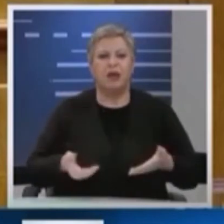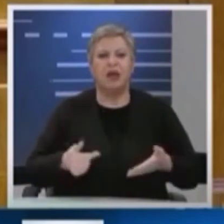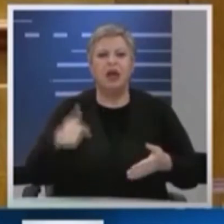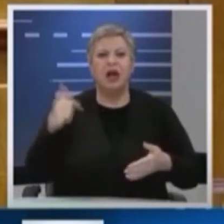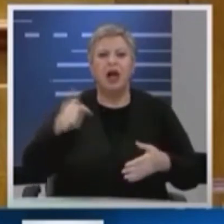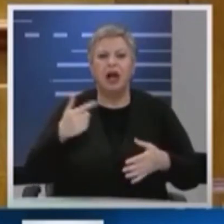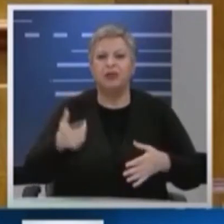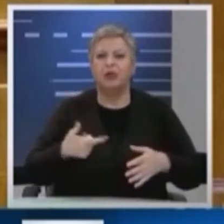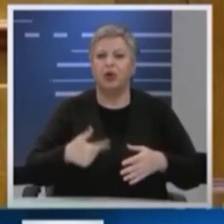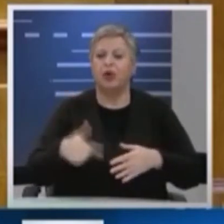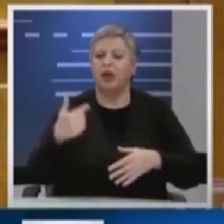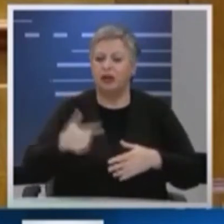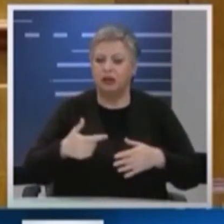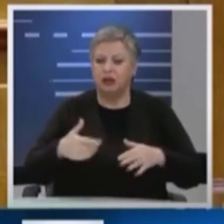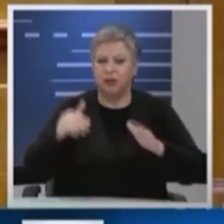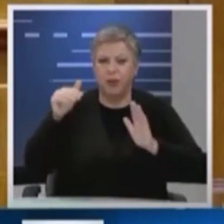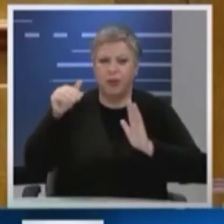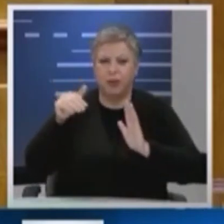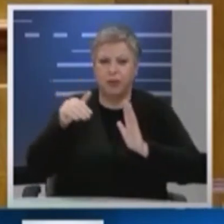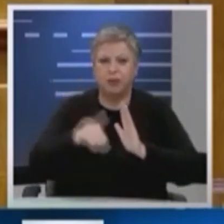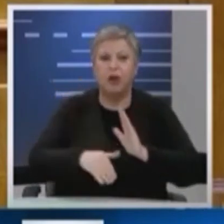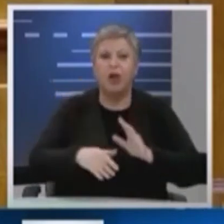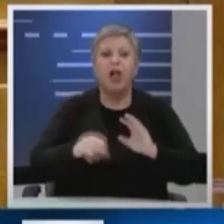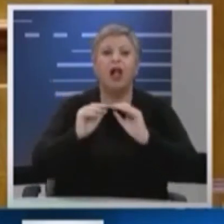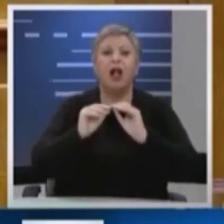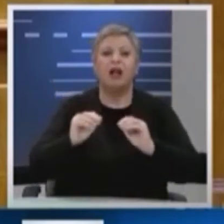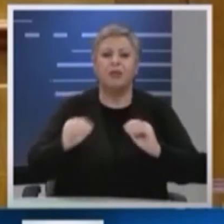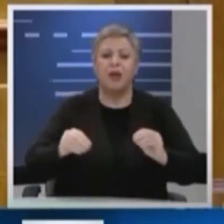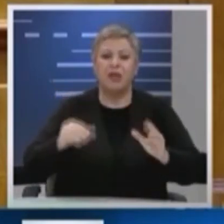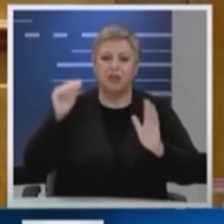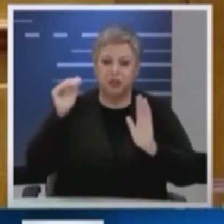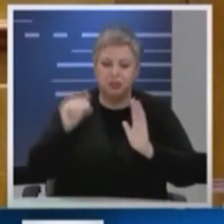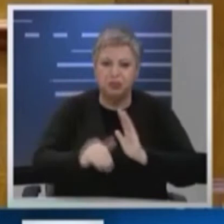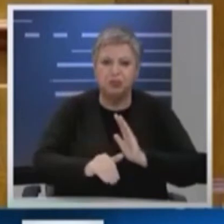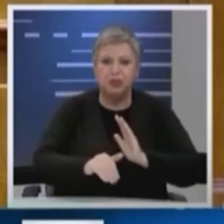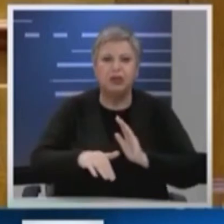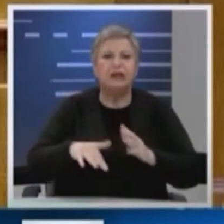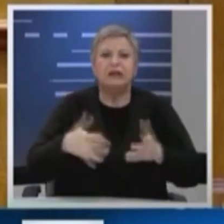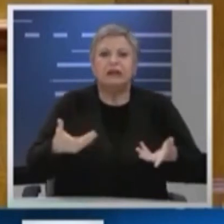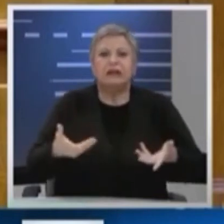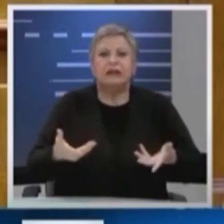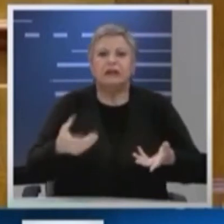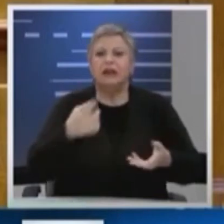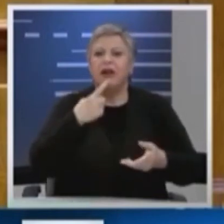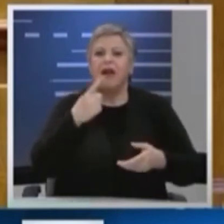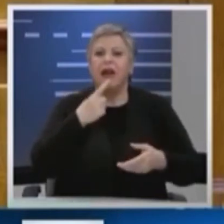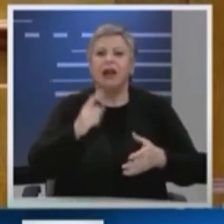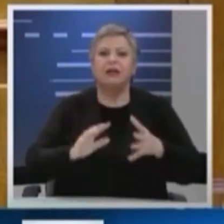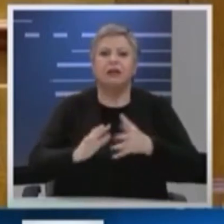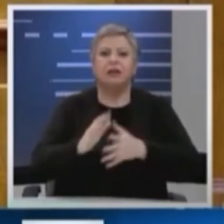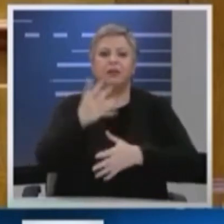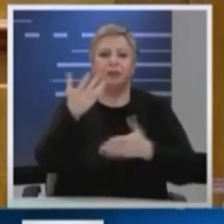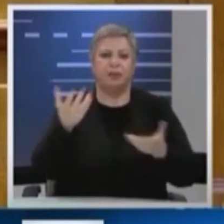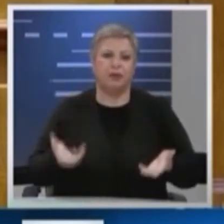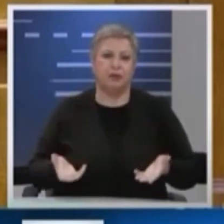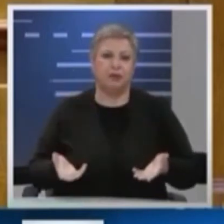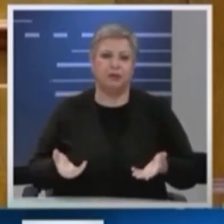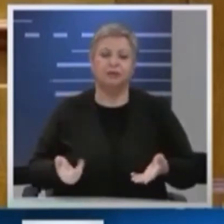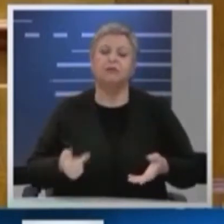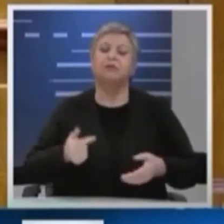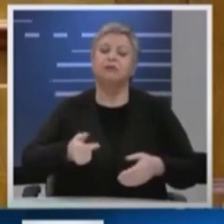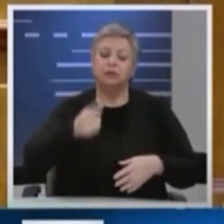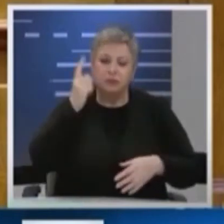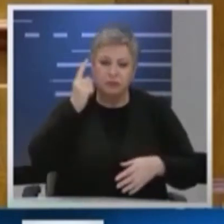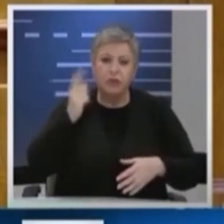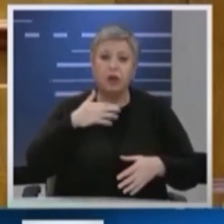και αποδυναμώνονται οι θεσμοί της εκπαίδευσης? Είναι φανερό ότι χρειάζεται ριζικά διαφορετική